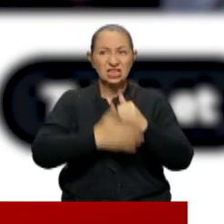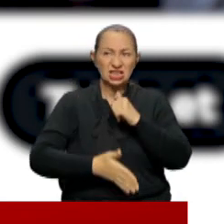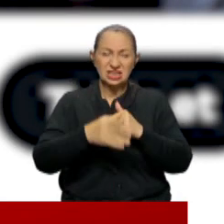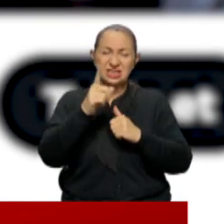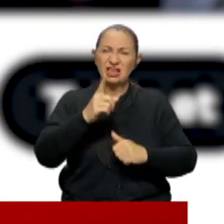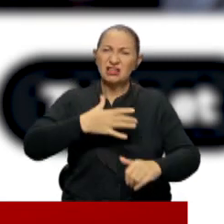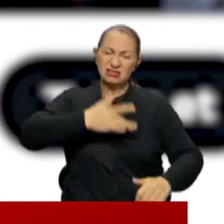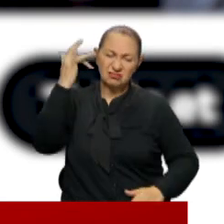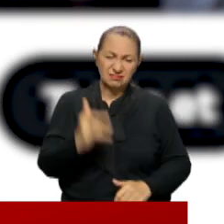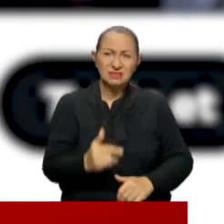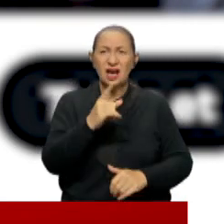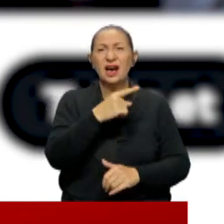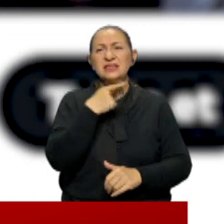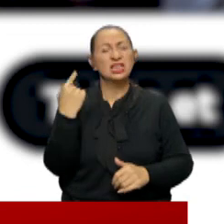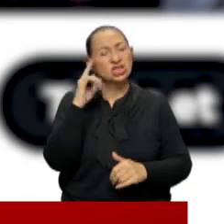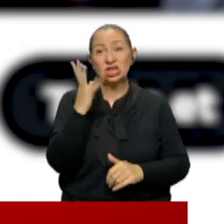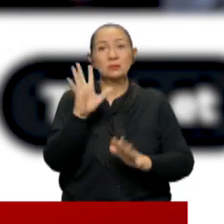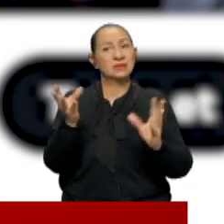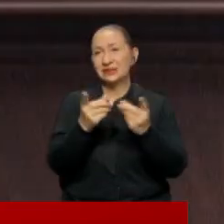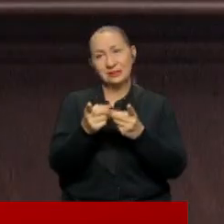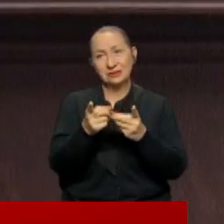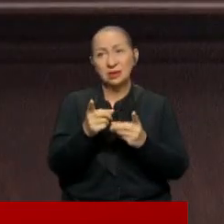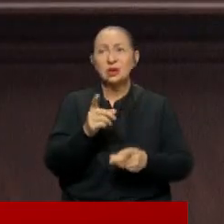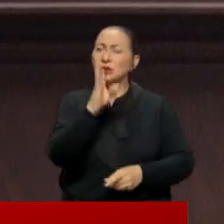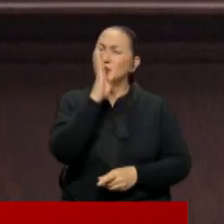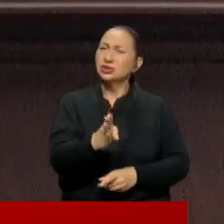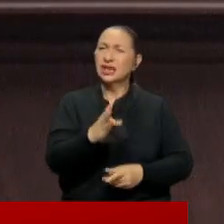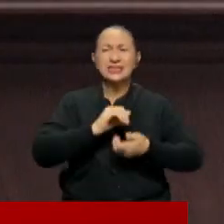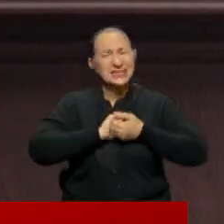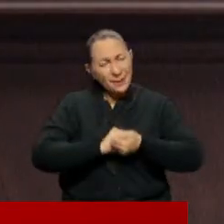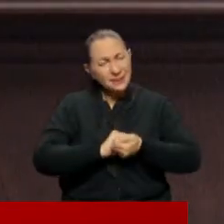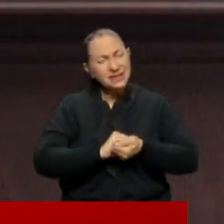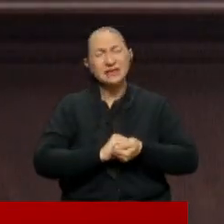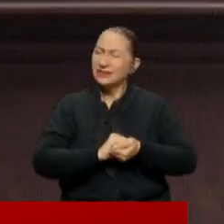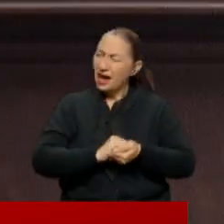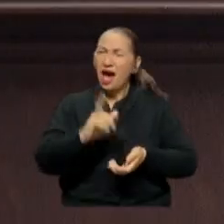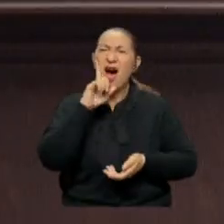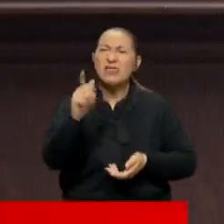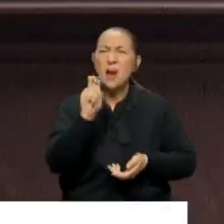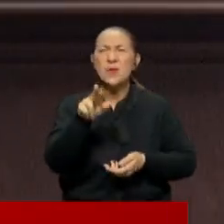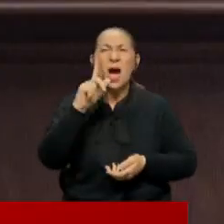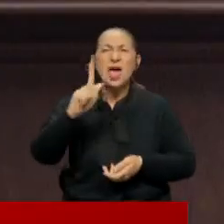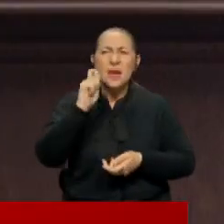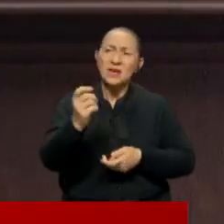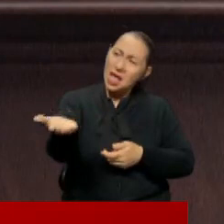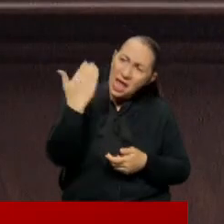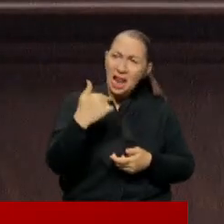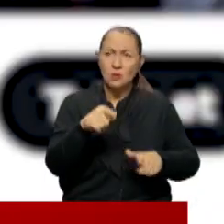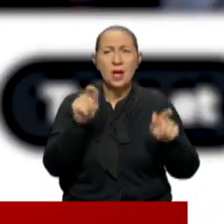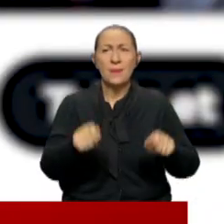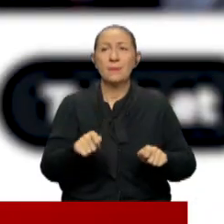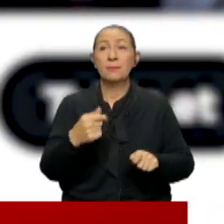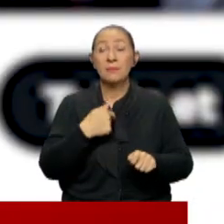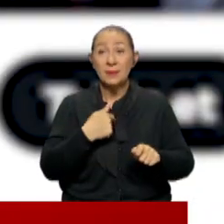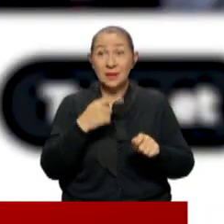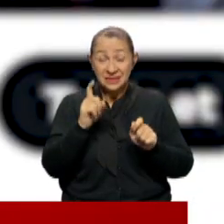yasaklısın sen gaddarsın asla şaşırtmazsın sen samimiiysen adam gibi adamsan gel bunu